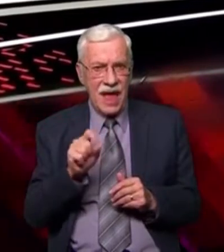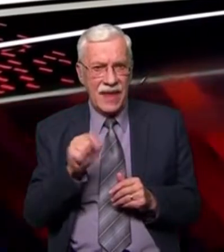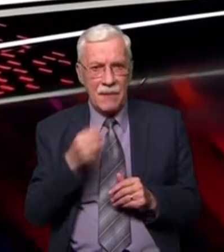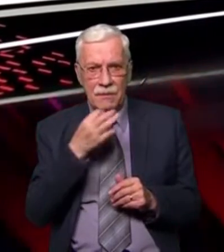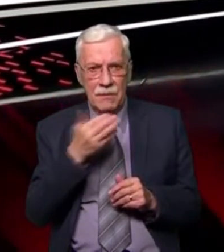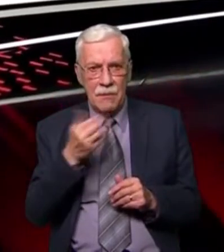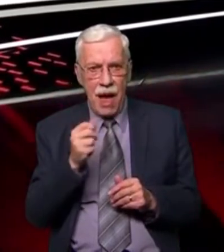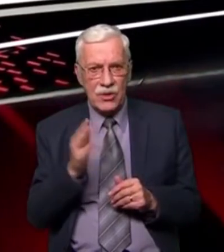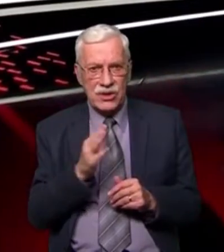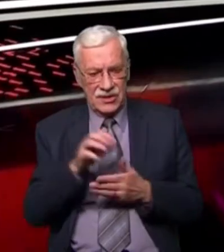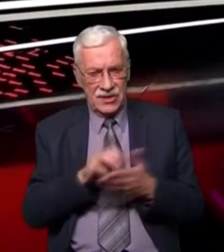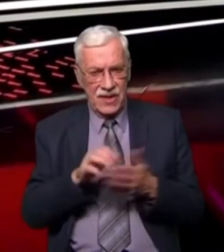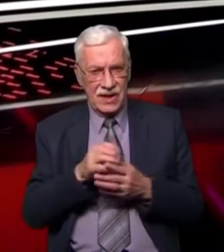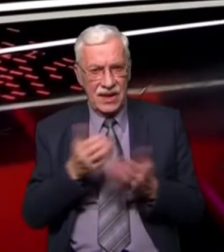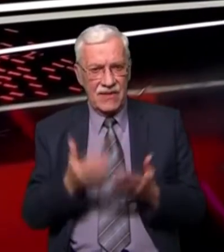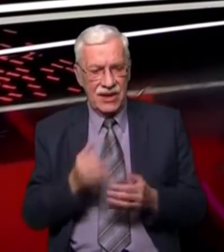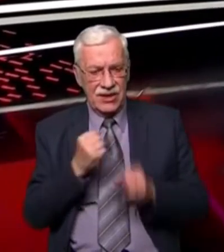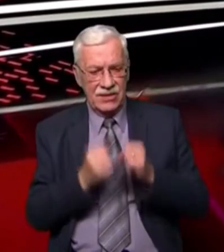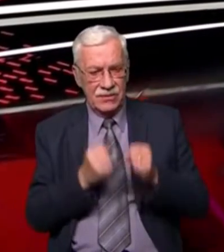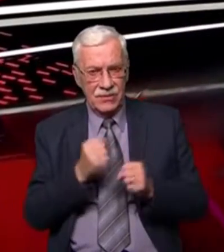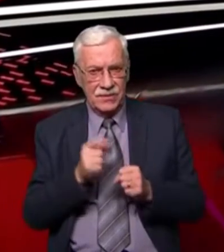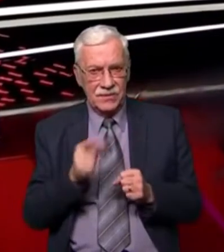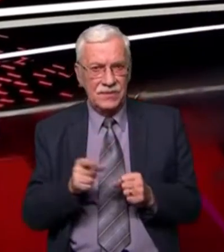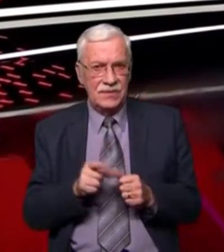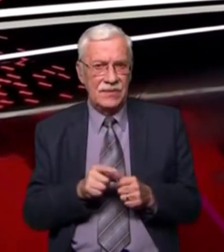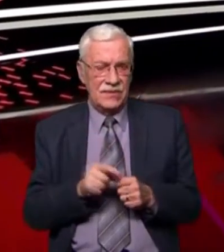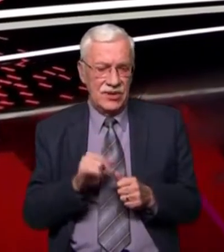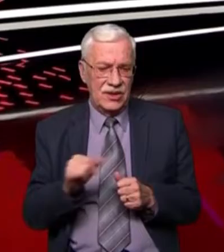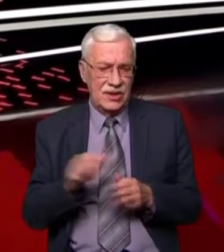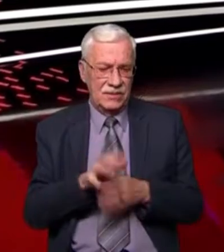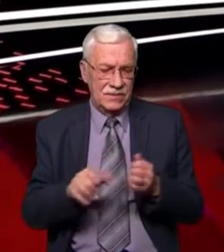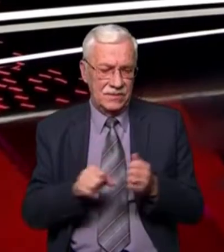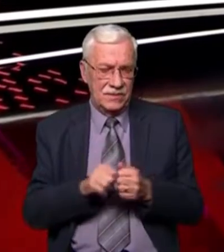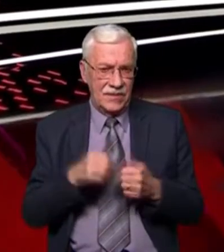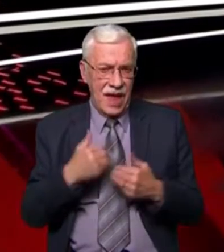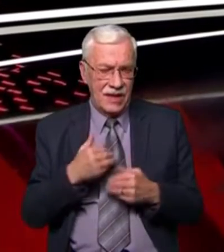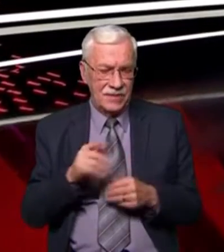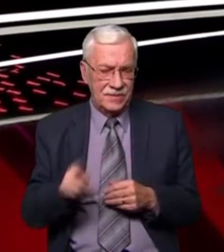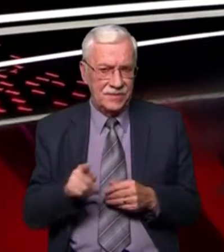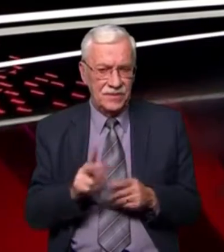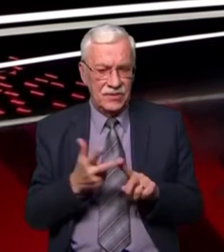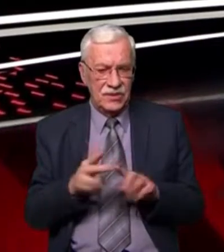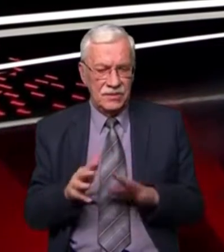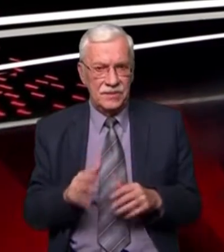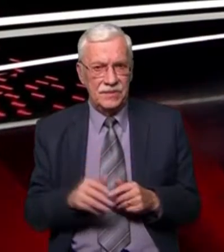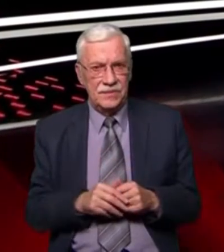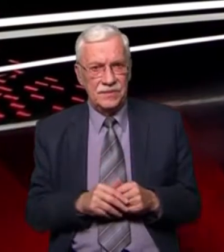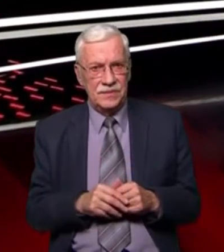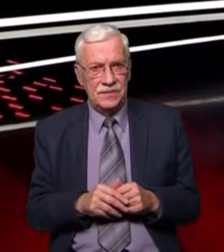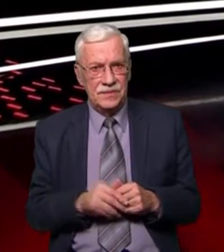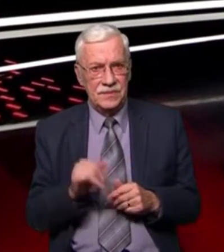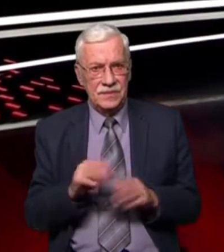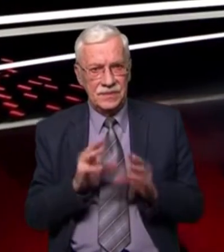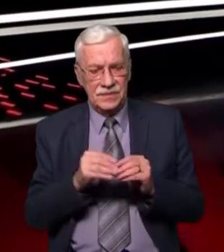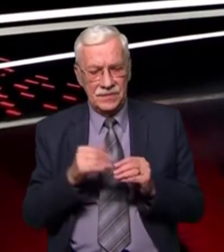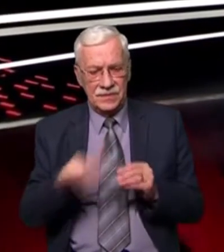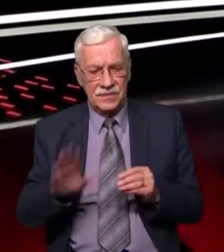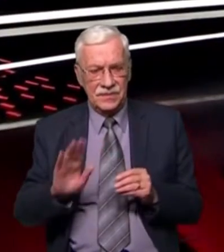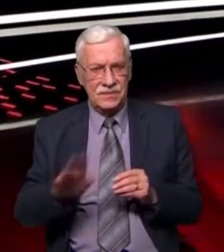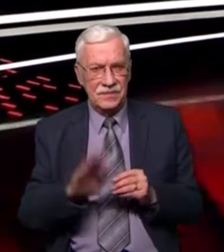Małysz przyznał, że on kiejczy chociażby Raheema Sterlinga, piłkarza reprezentacji Anglii i Manchesteru City. I wszystkich innych